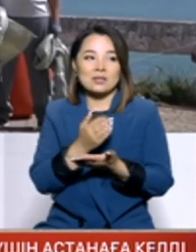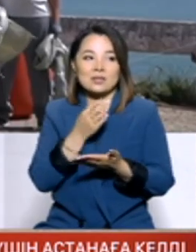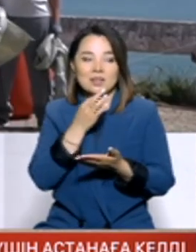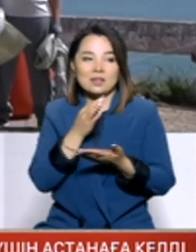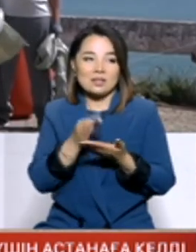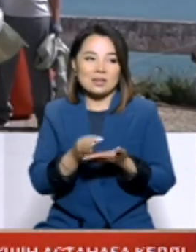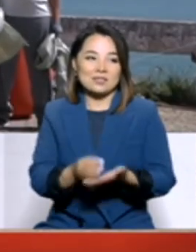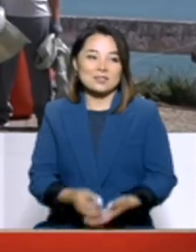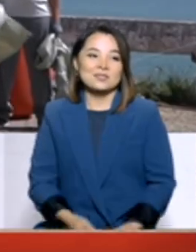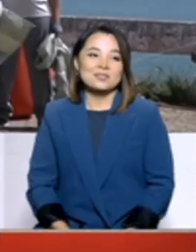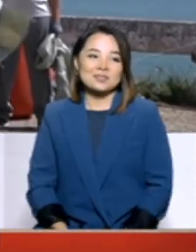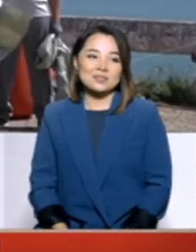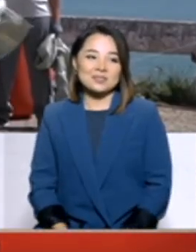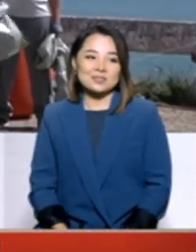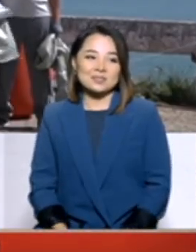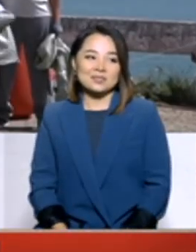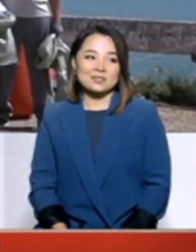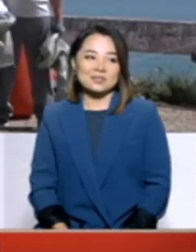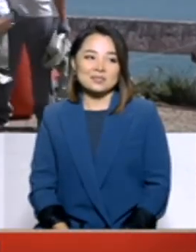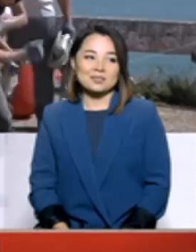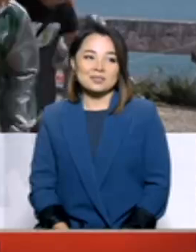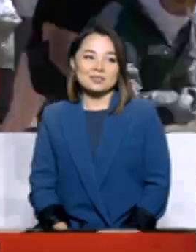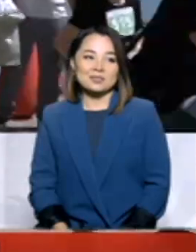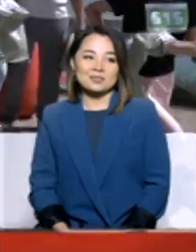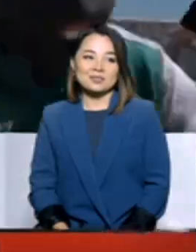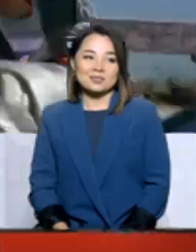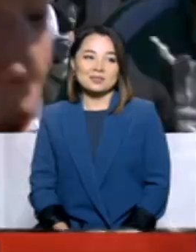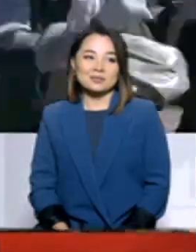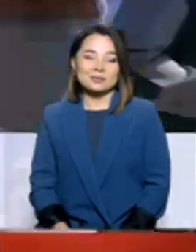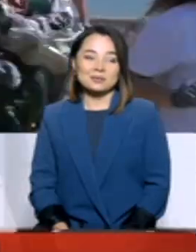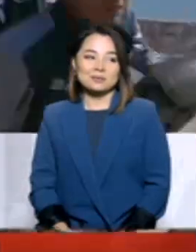1, 2, 3, 4,